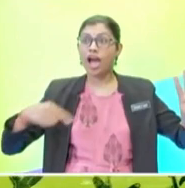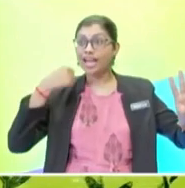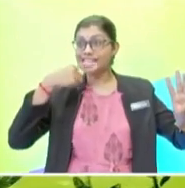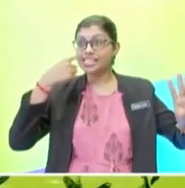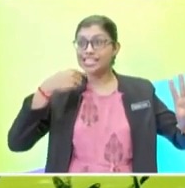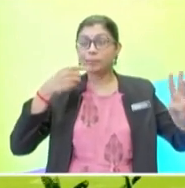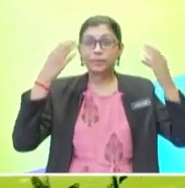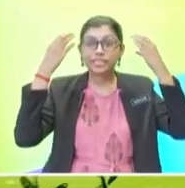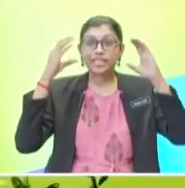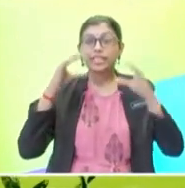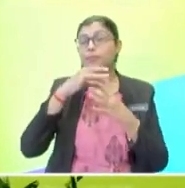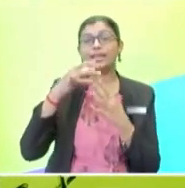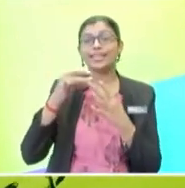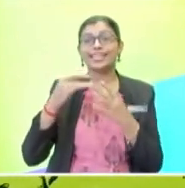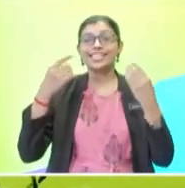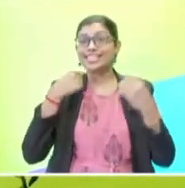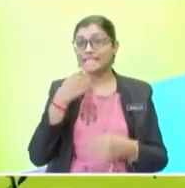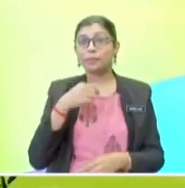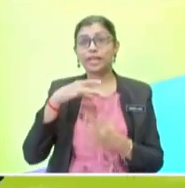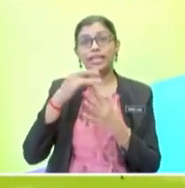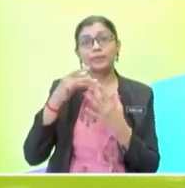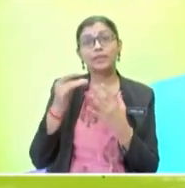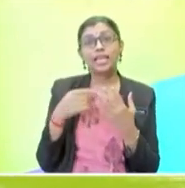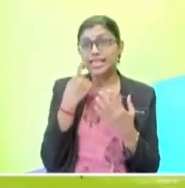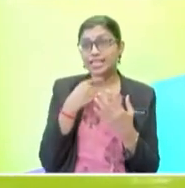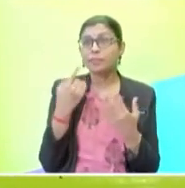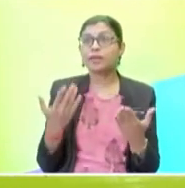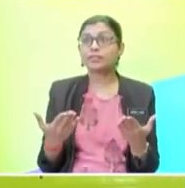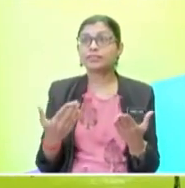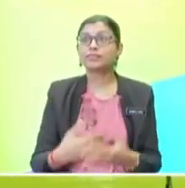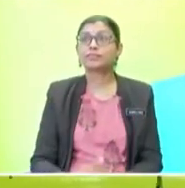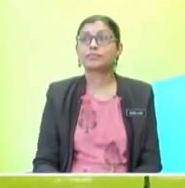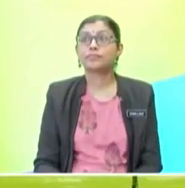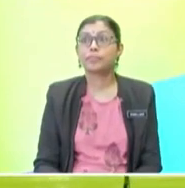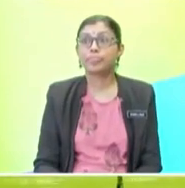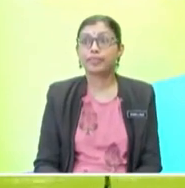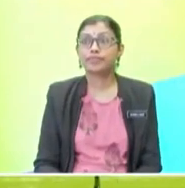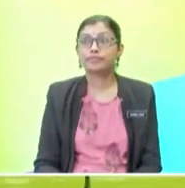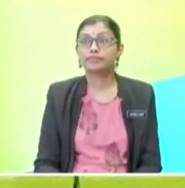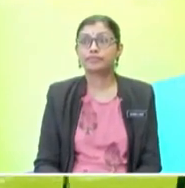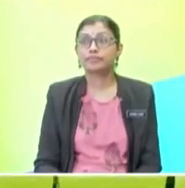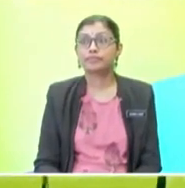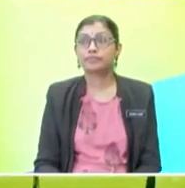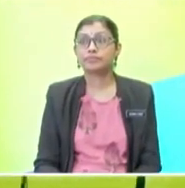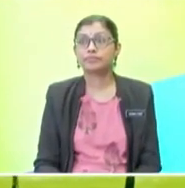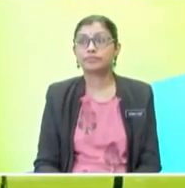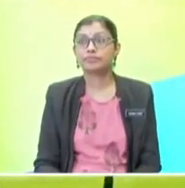Terpegun cikgu melihatnya. Okey. Boleh cikgu tahu Fatma pilih siapa ahli keluarga Fatma?